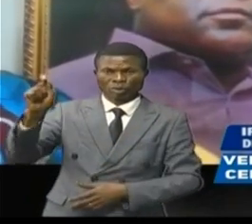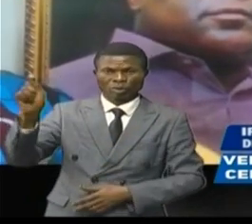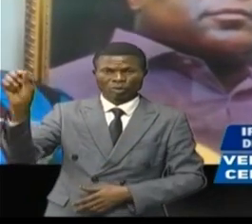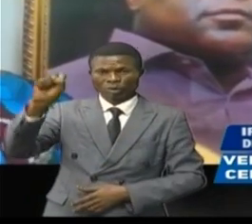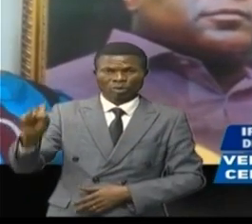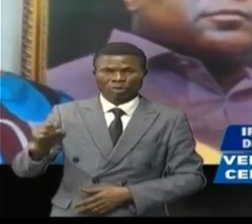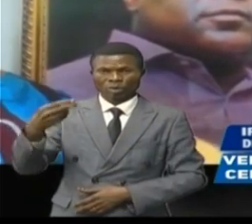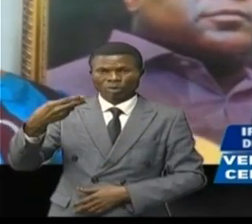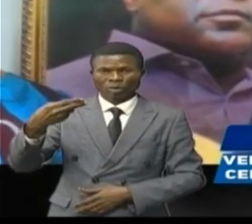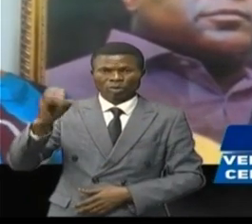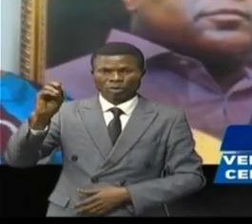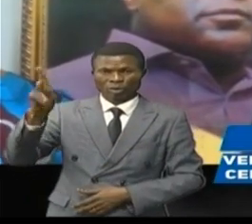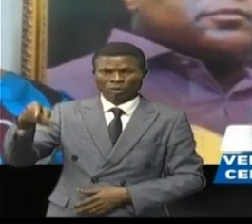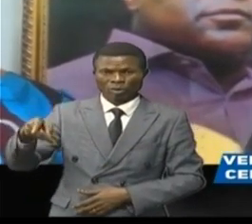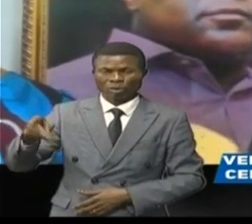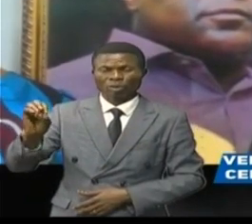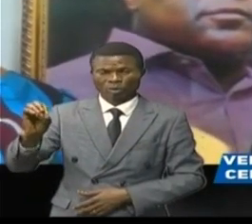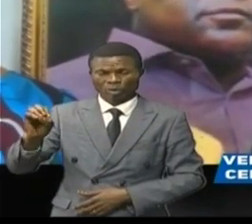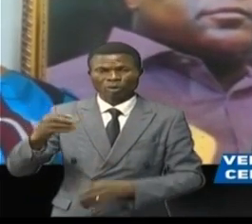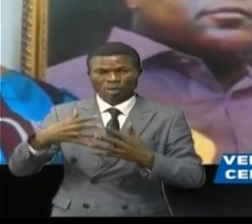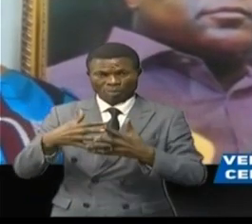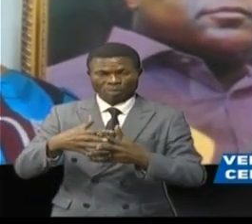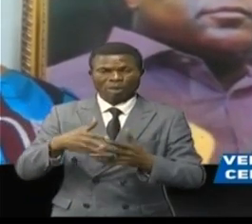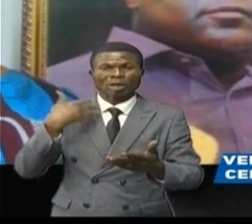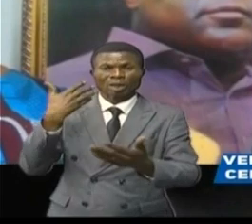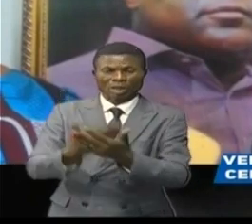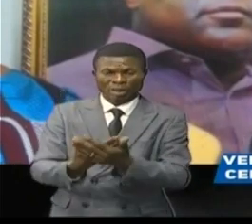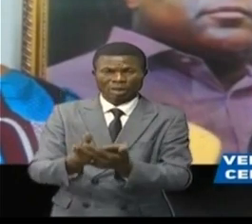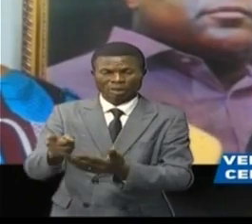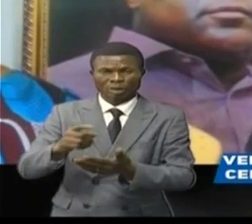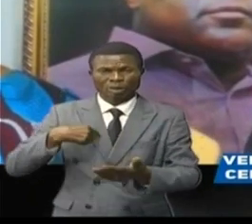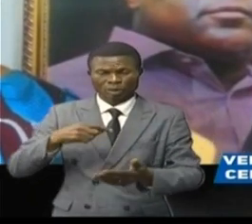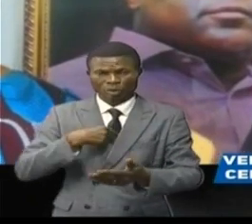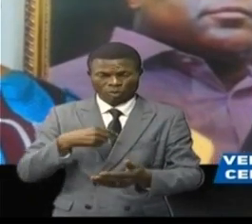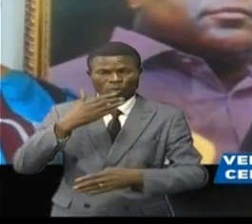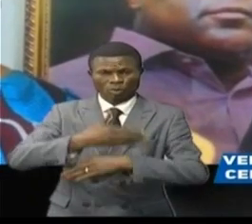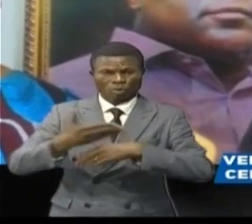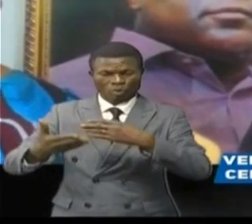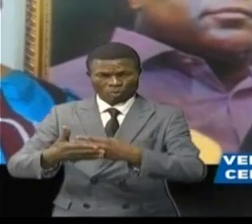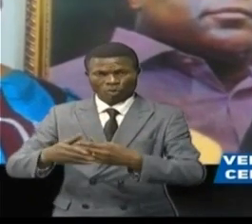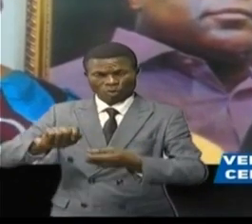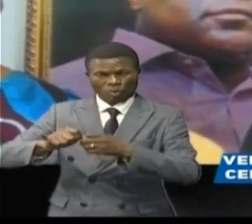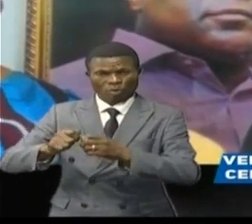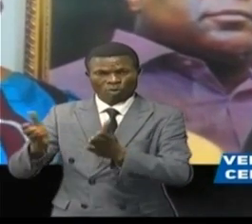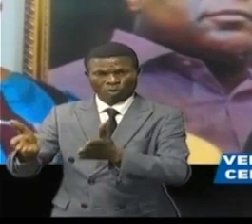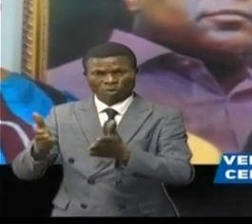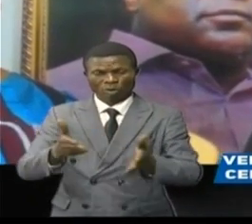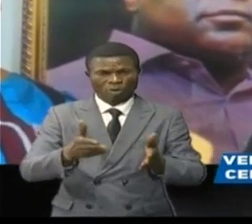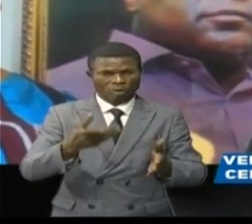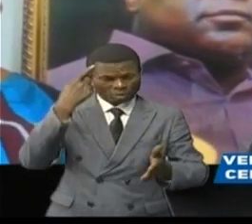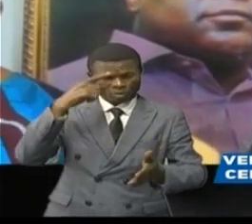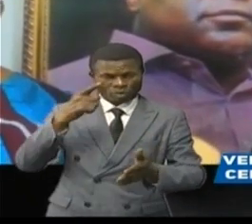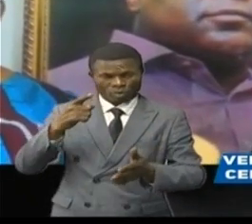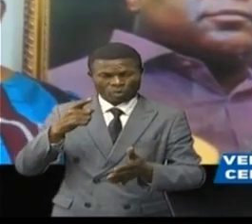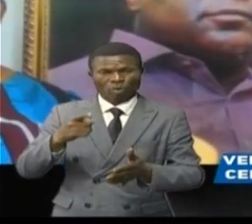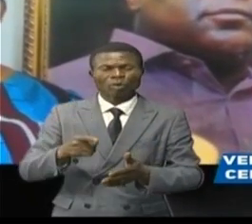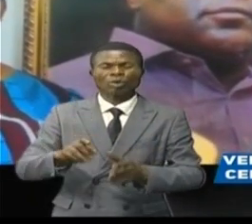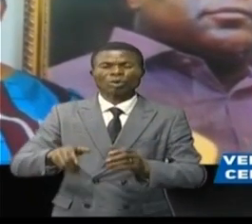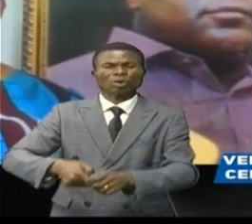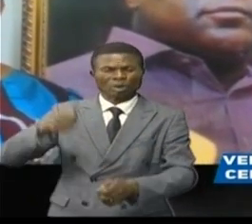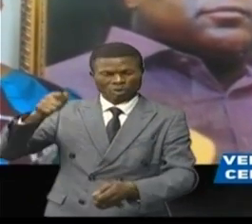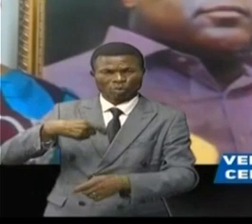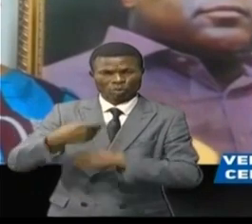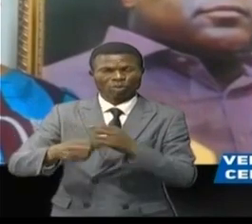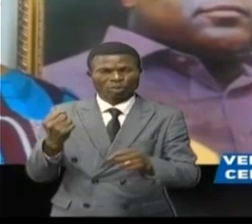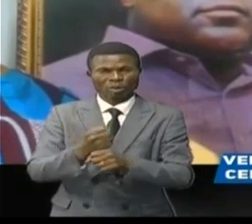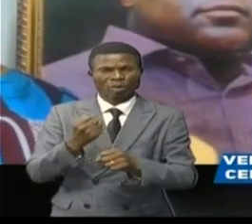des machines qui sont vétustes pour lesquelles nous sommes en train de mettre tout en œuvre pour réhabiliter le groupe numéro 1